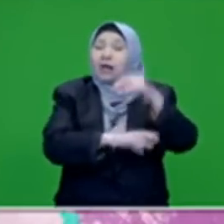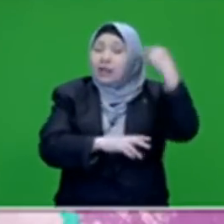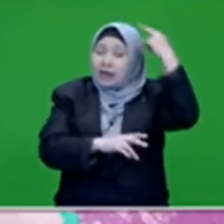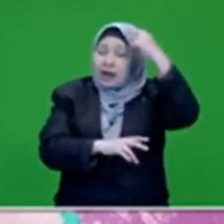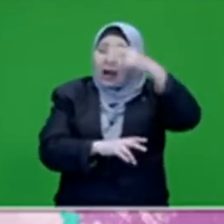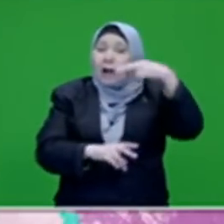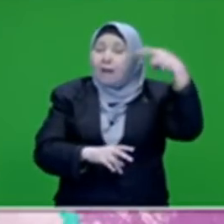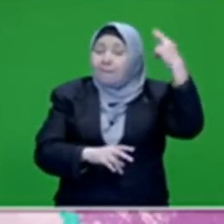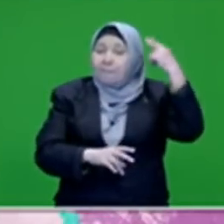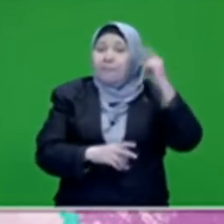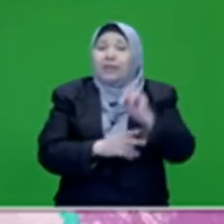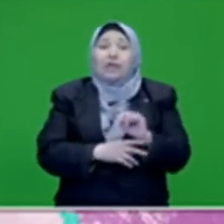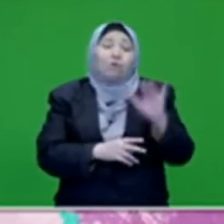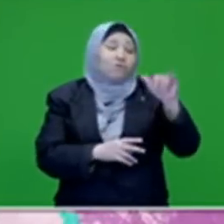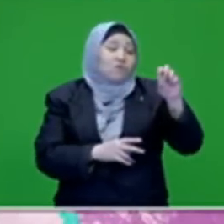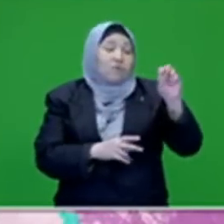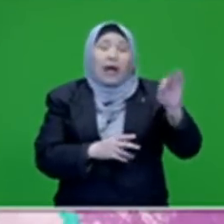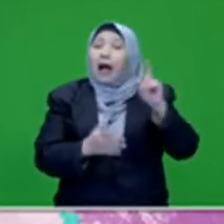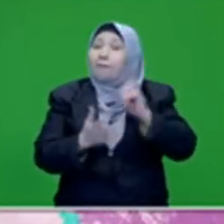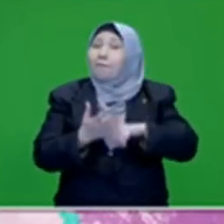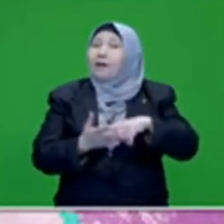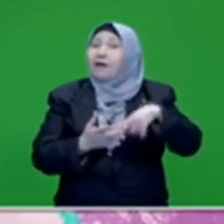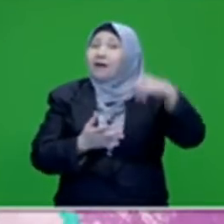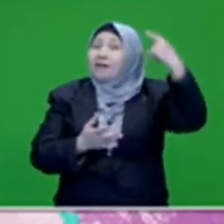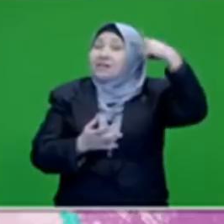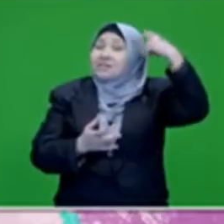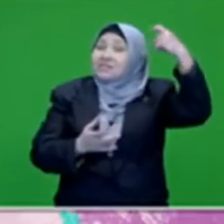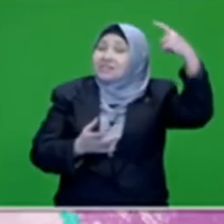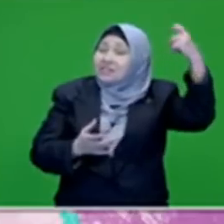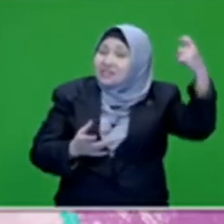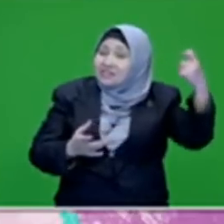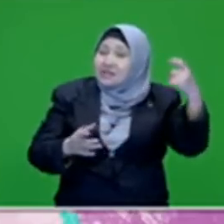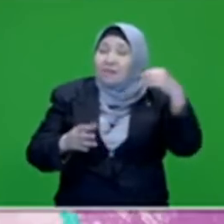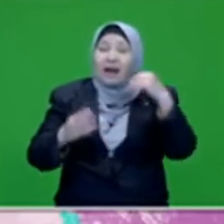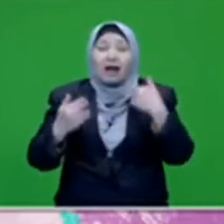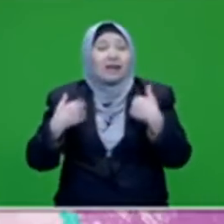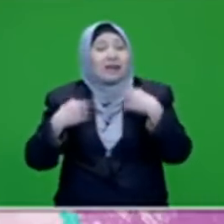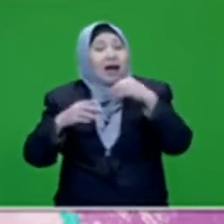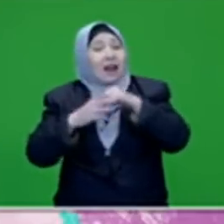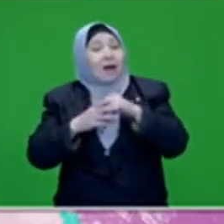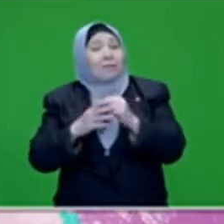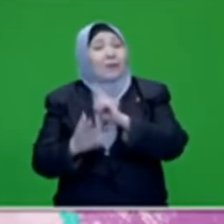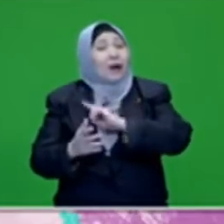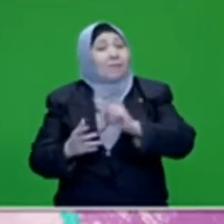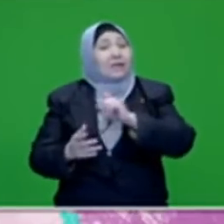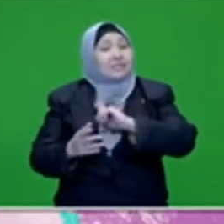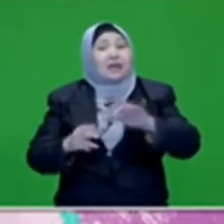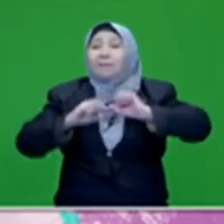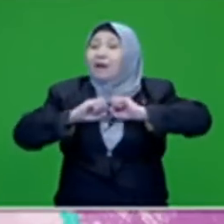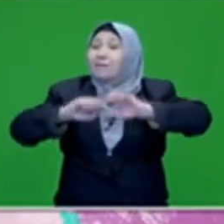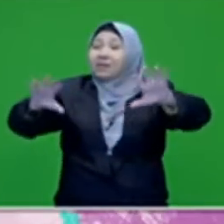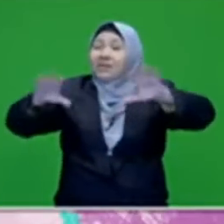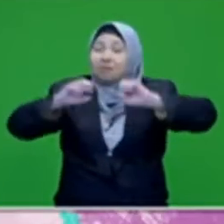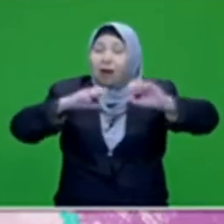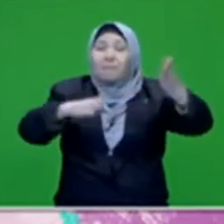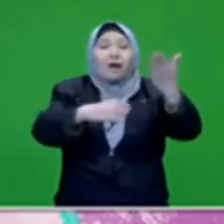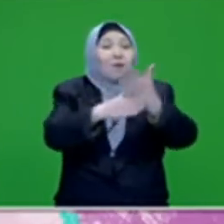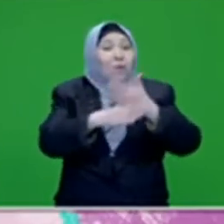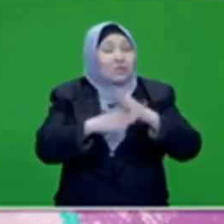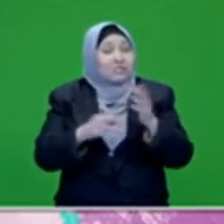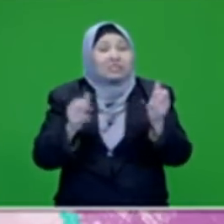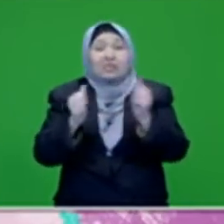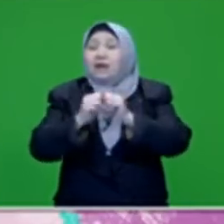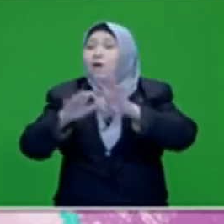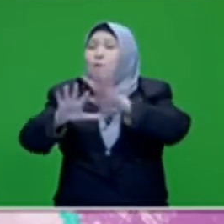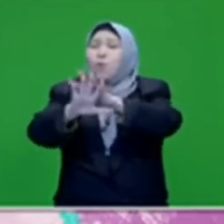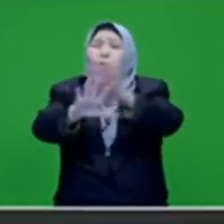apa inspirasi doktor sebenarnya berada dalam agama Islam dan juga menyebarkan, berkongsi dengan ramai